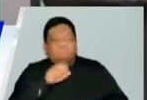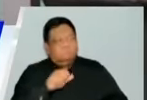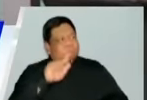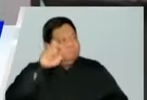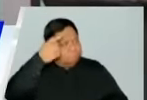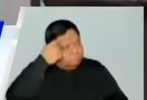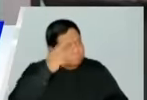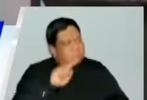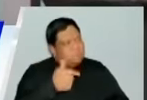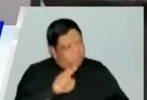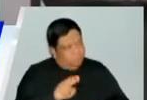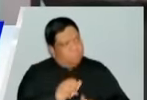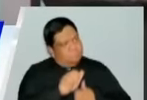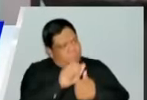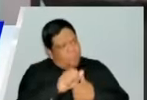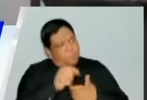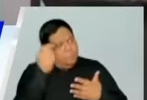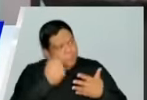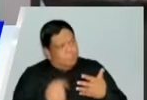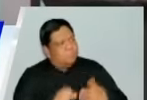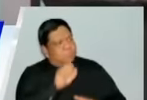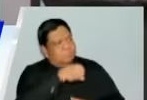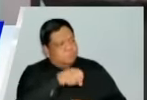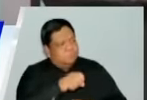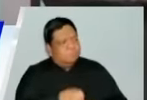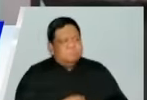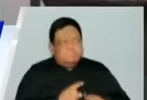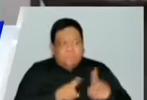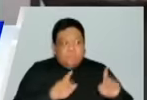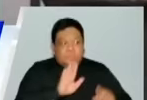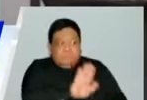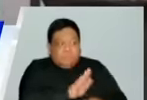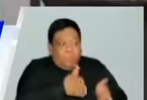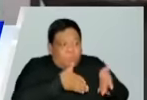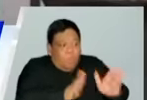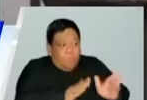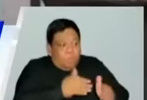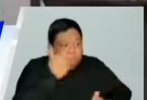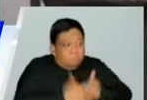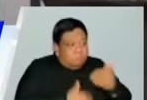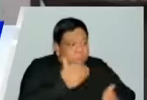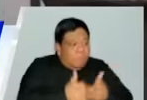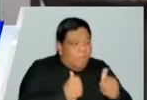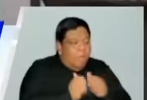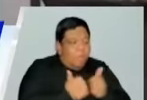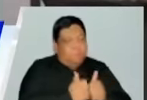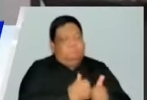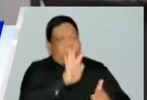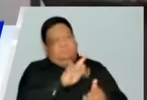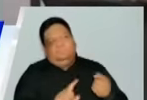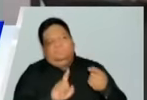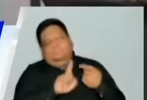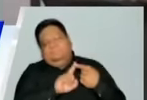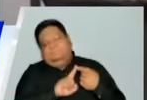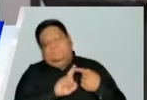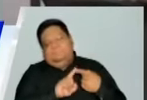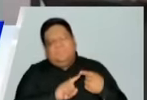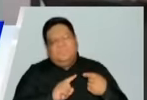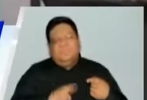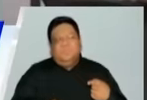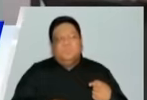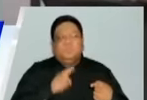tinitingnan natin dito is how they operate. Number one, yung serious illegal detention